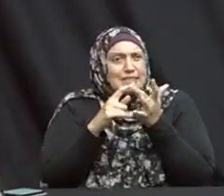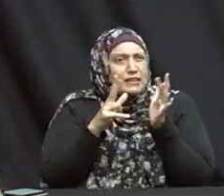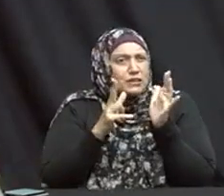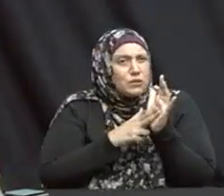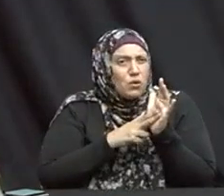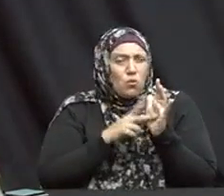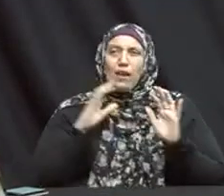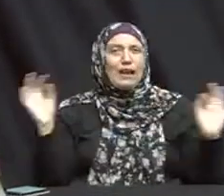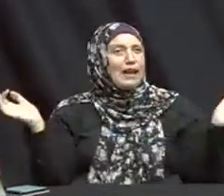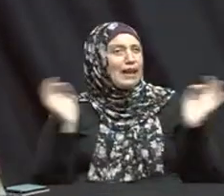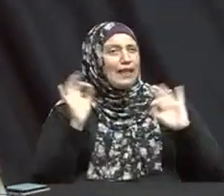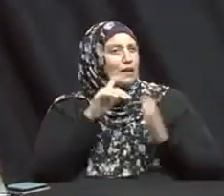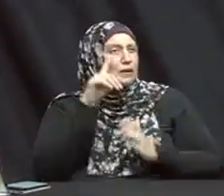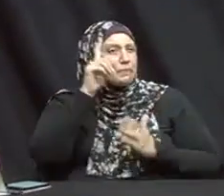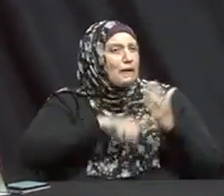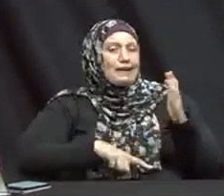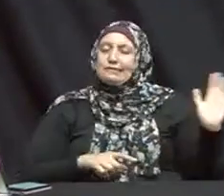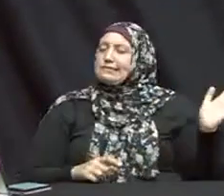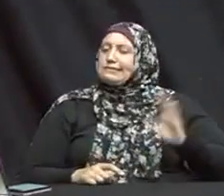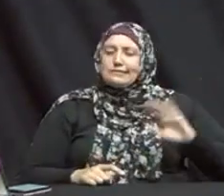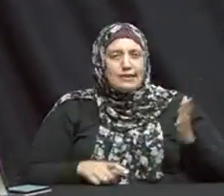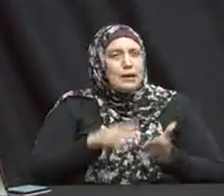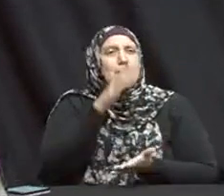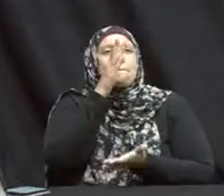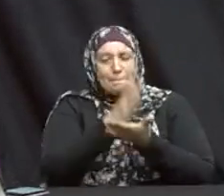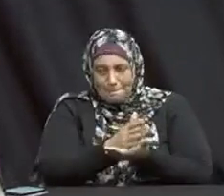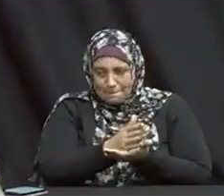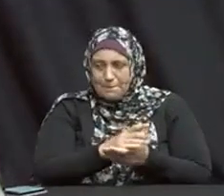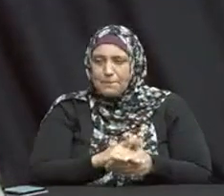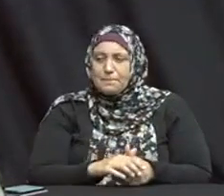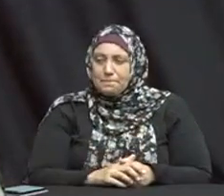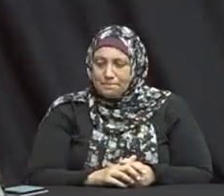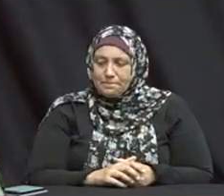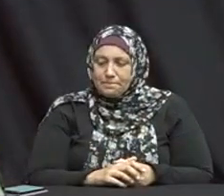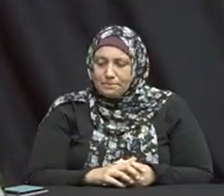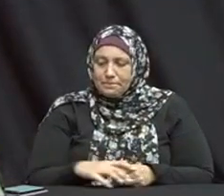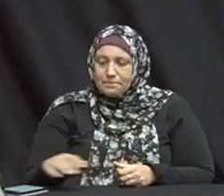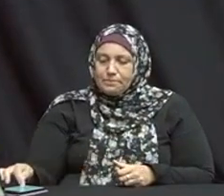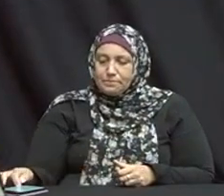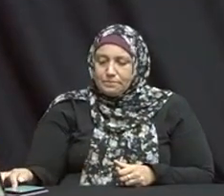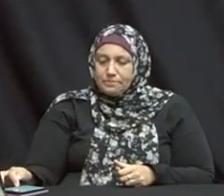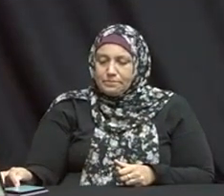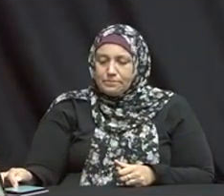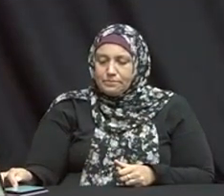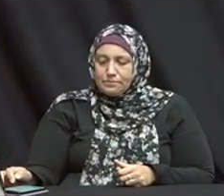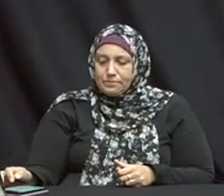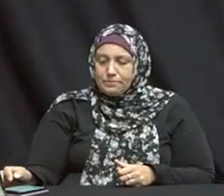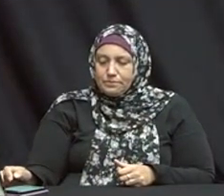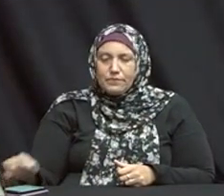الصالحات فلهم أجر غير